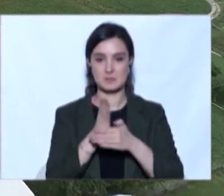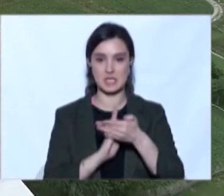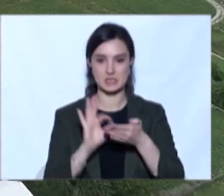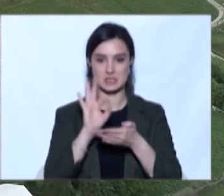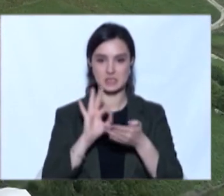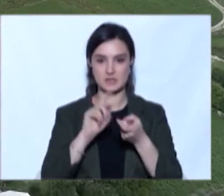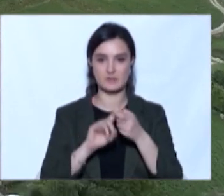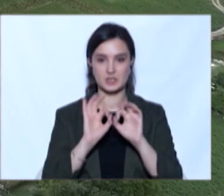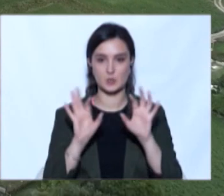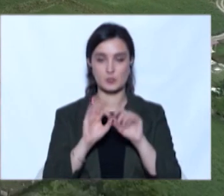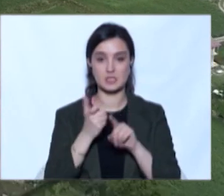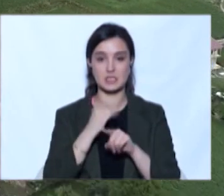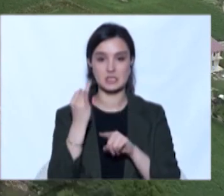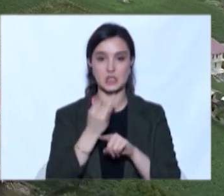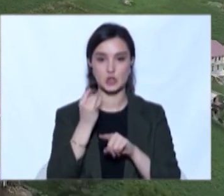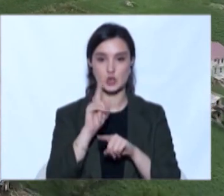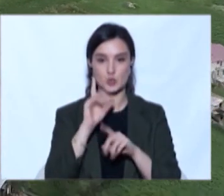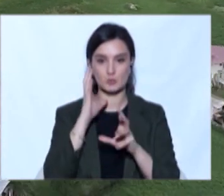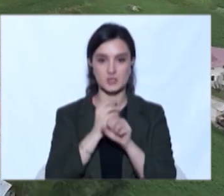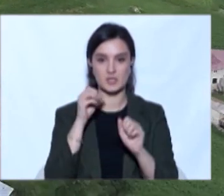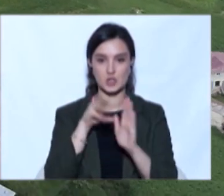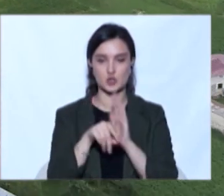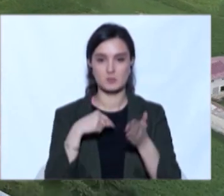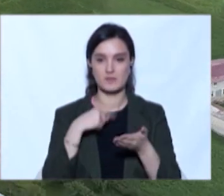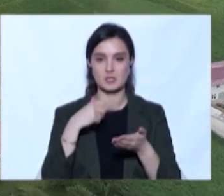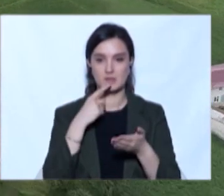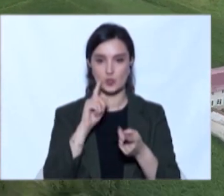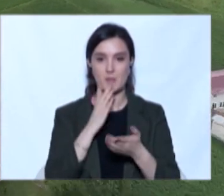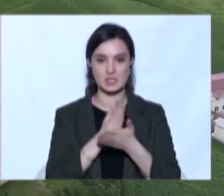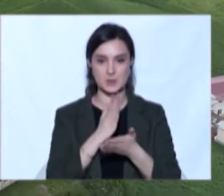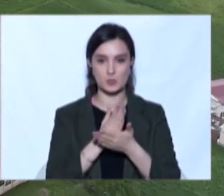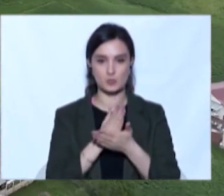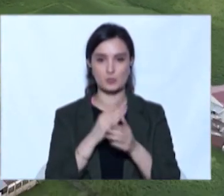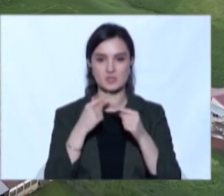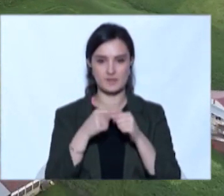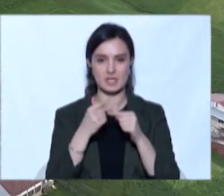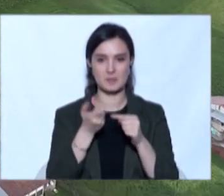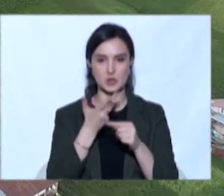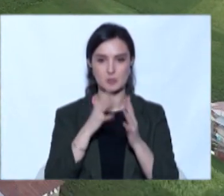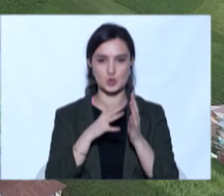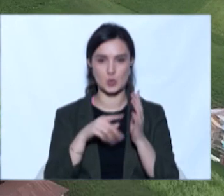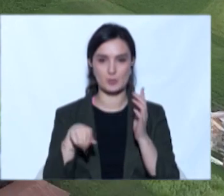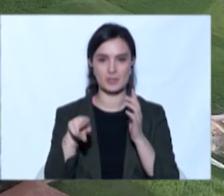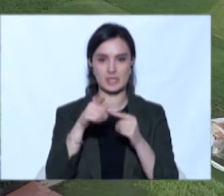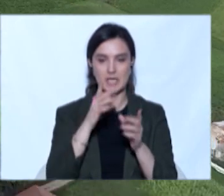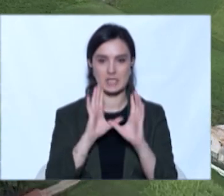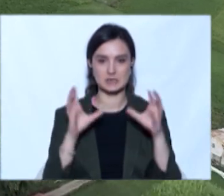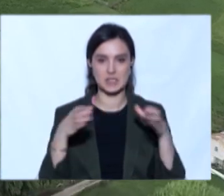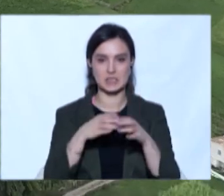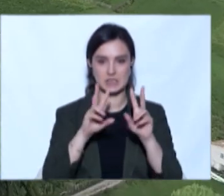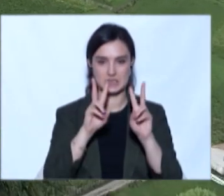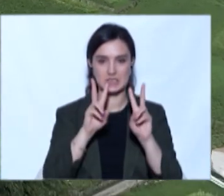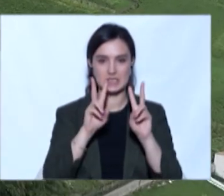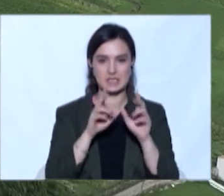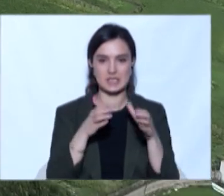ძალიან საინტერესო არის, რომ სვანეთში მე ვთქვი, რომ არსებობდნენ სხვადასხვა რამდენიმე სოფელი, ქმნიდა ერთიან თემს და